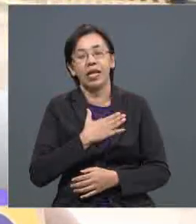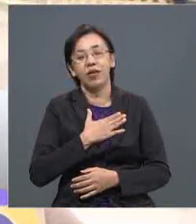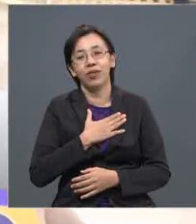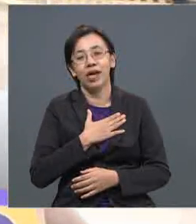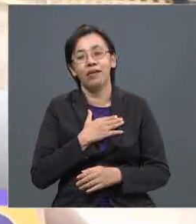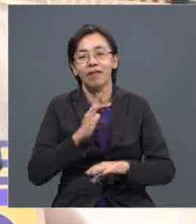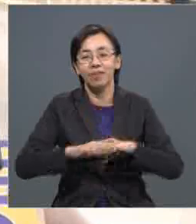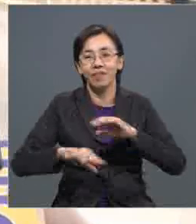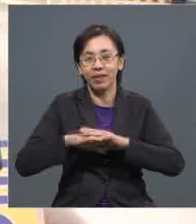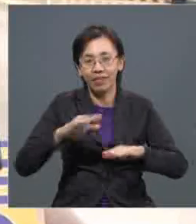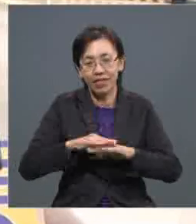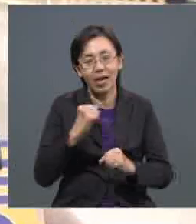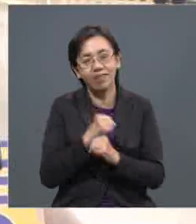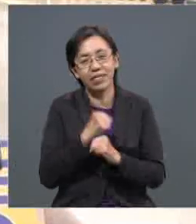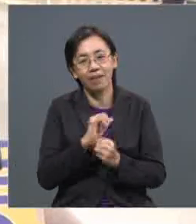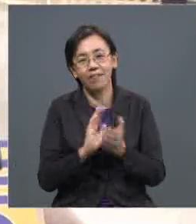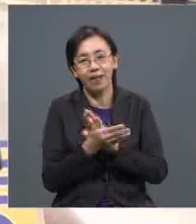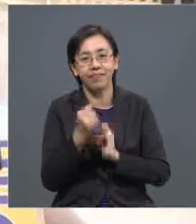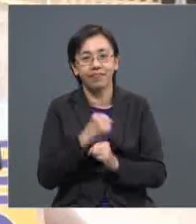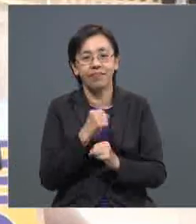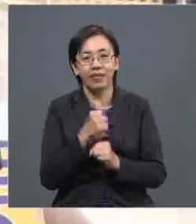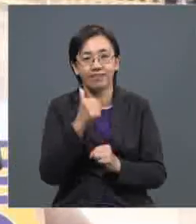กิลพวกนี้มาปรับใช้ในการทำงาน